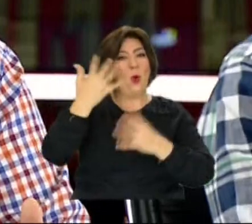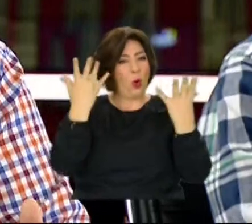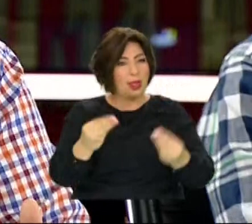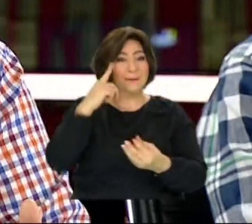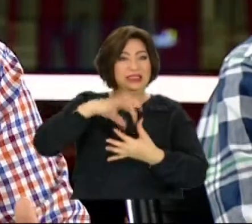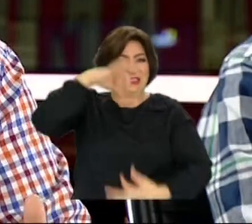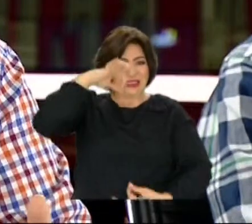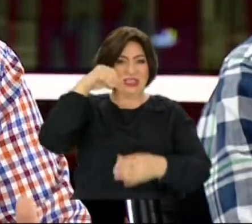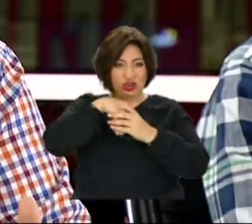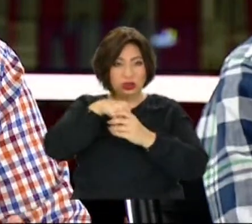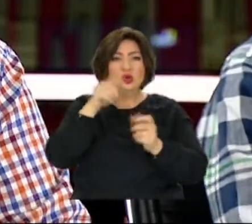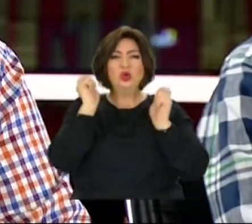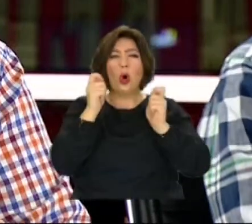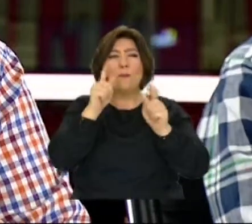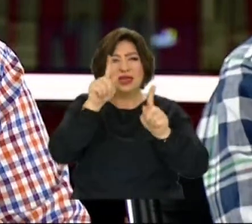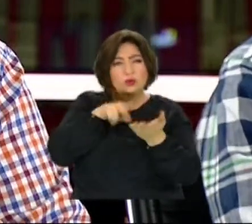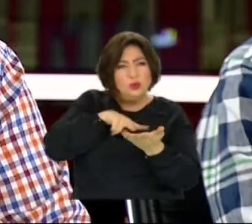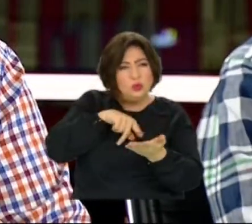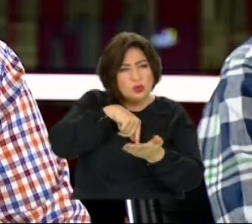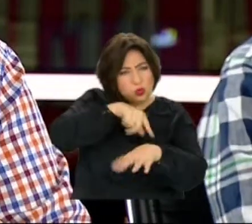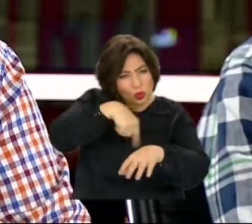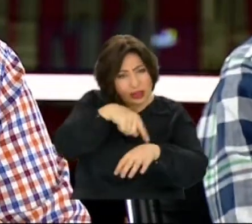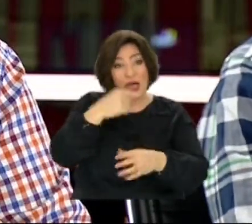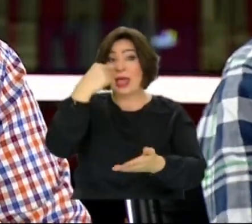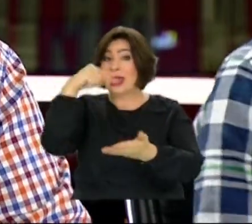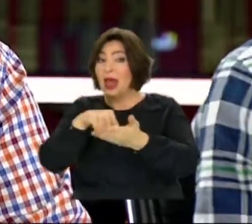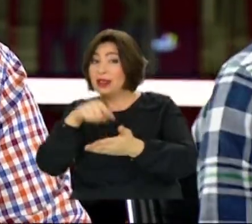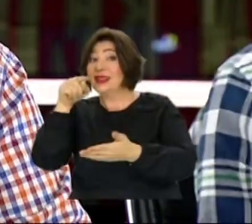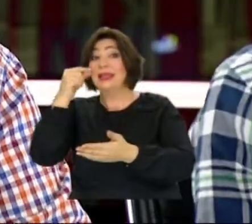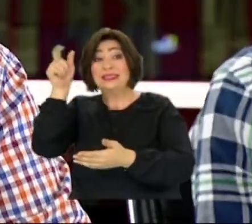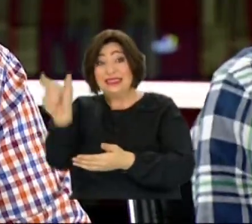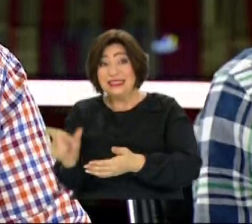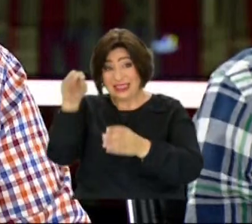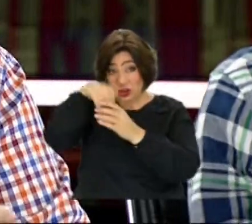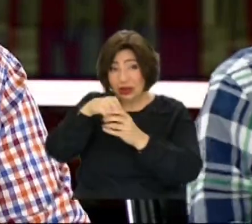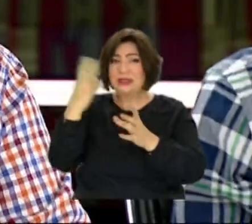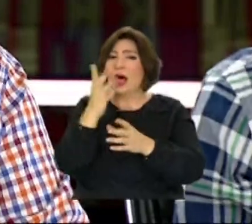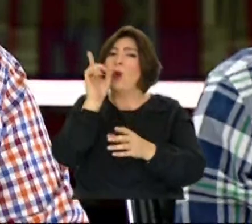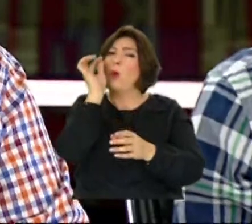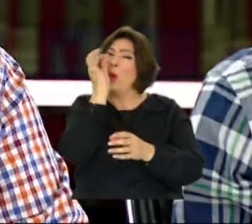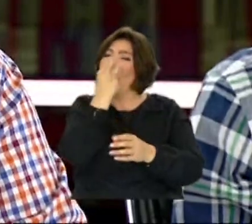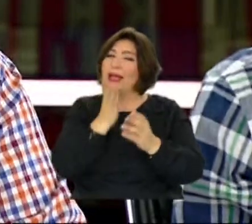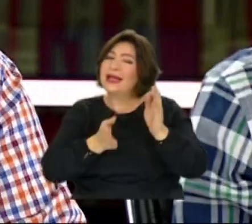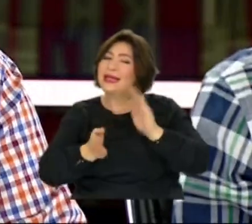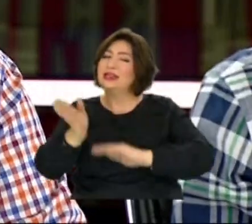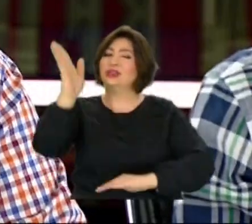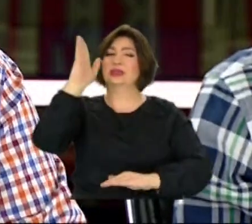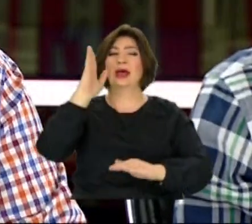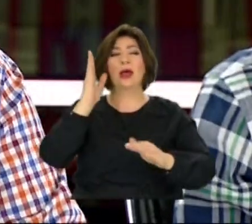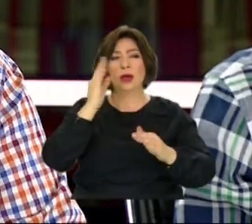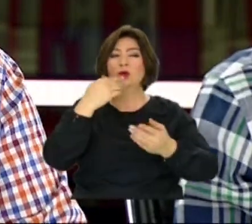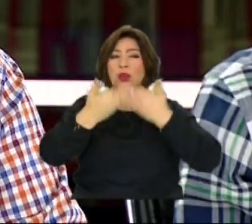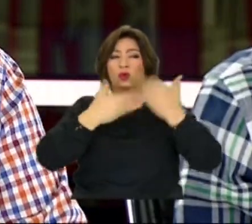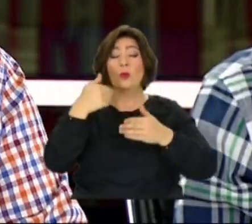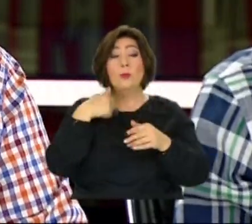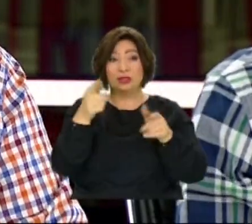bir kavram, zor bir süreç. İnananlar için daha kolay bir süreç olacağı geçiyor ama bu kısım da bizim zaten gözlemleyebileceğimiz bir